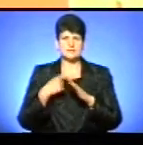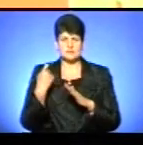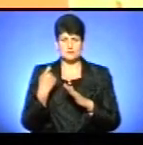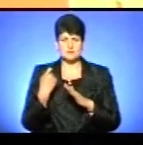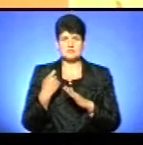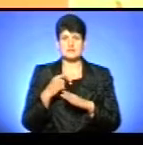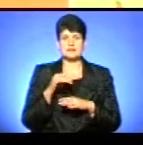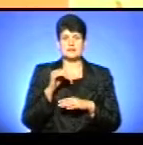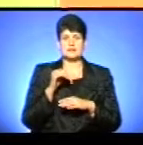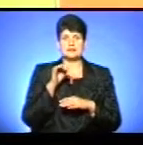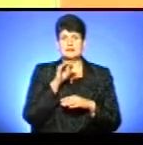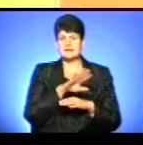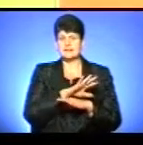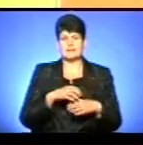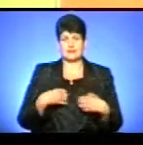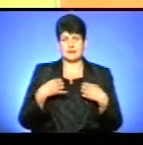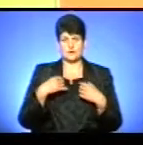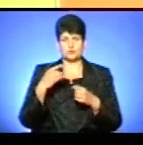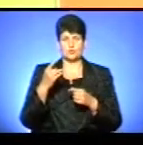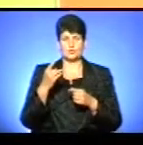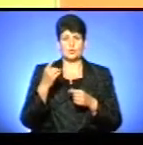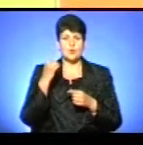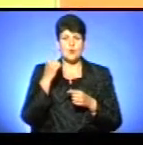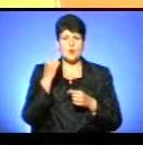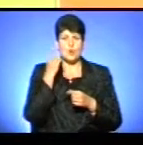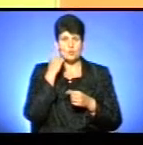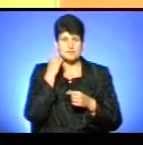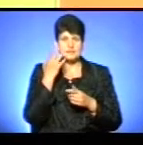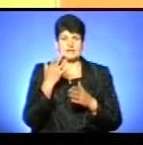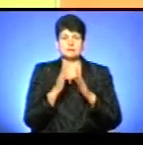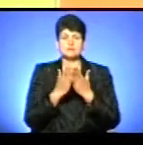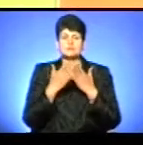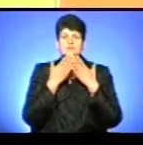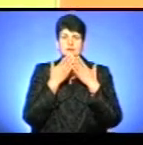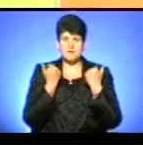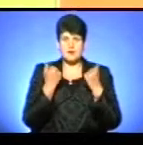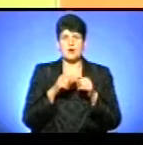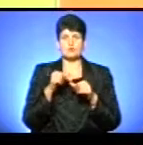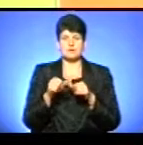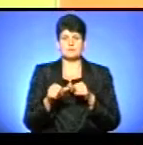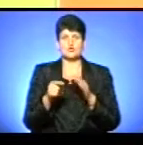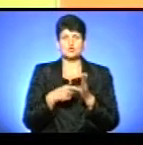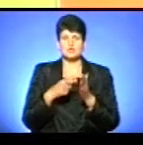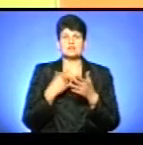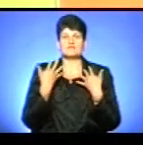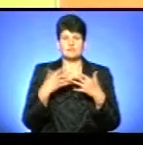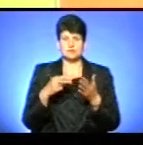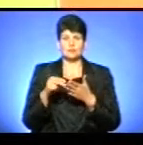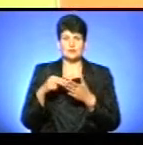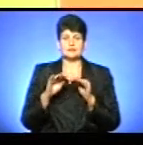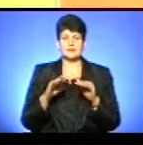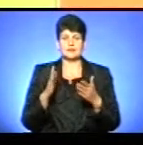їх не лякають оцінки. Підручників, на жаль, ще немає, а деякі зошити ми вже придбали, і діти будуть